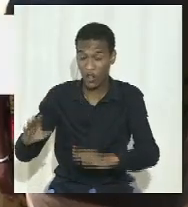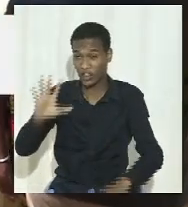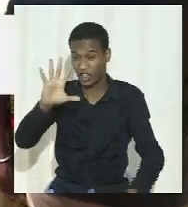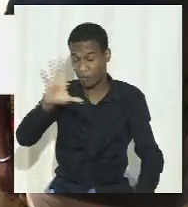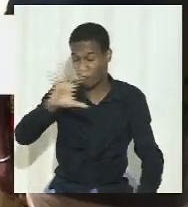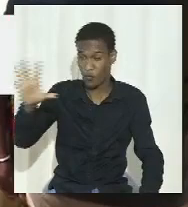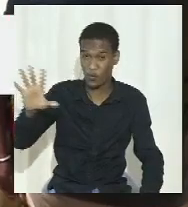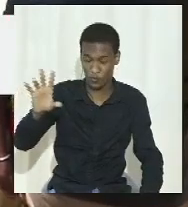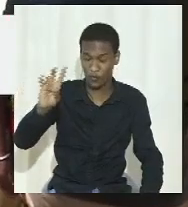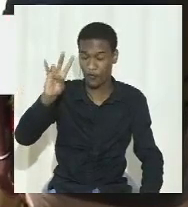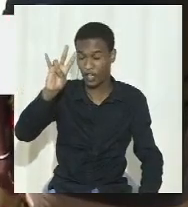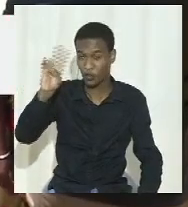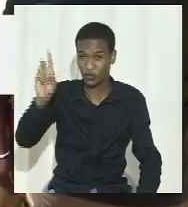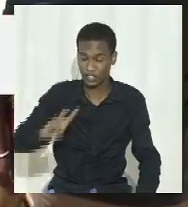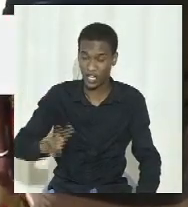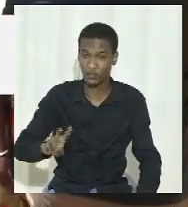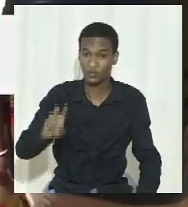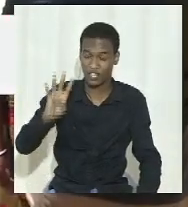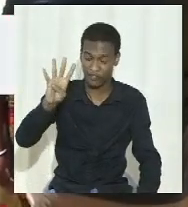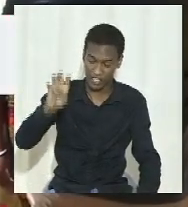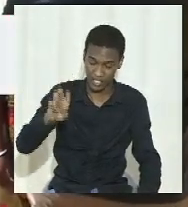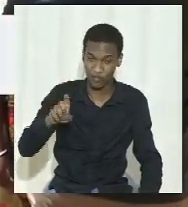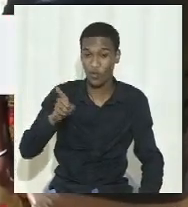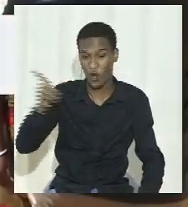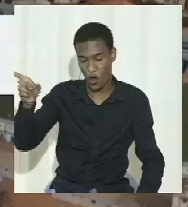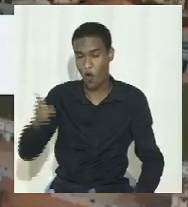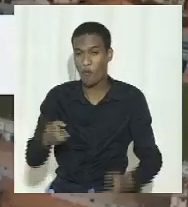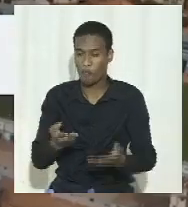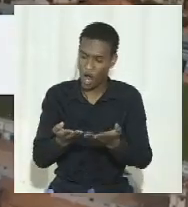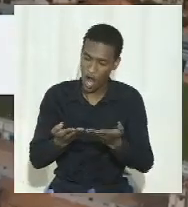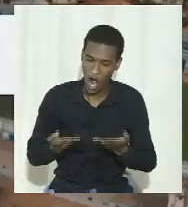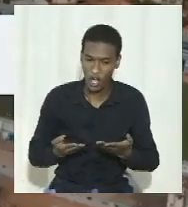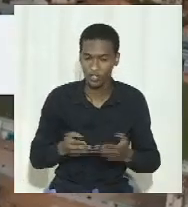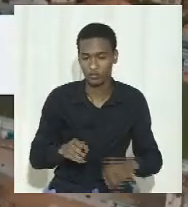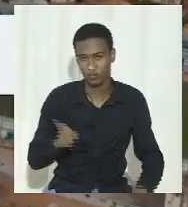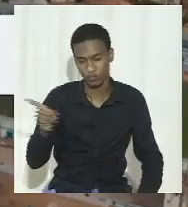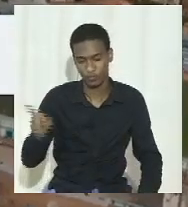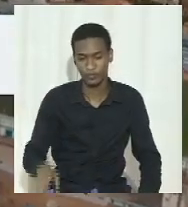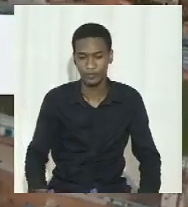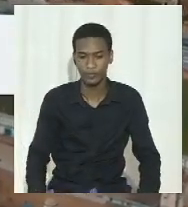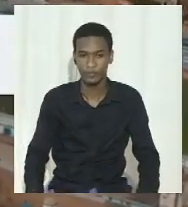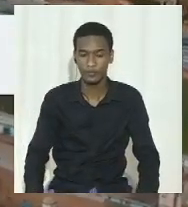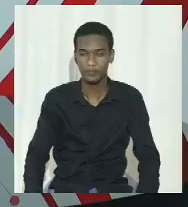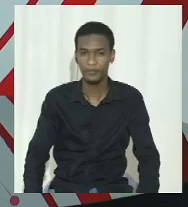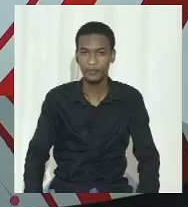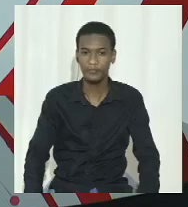ao Lalangina ihany koa no hisitraka ity tetikasa ankohonana miarina ity.